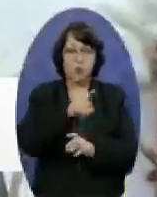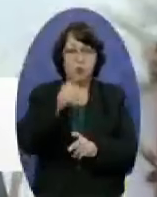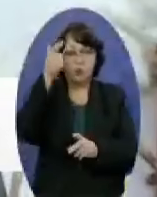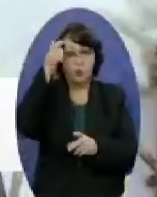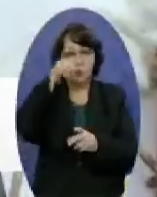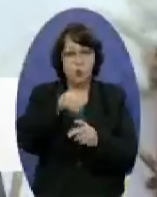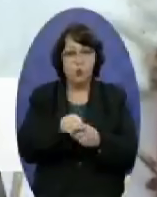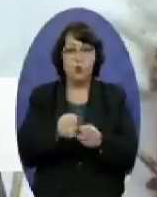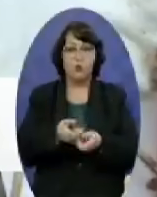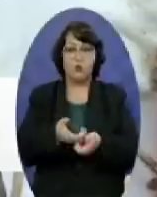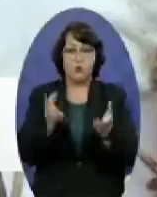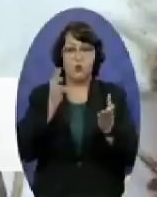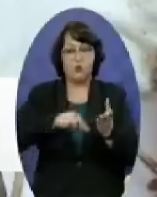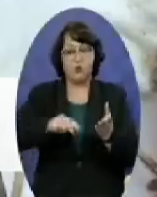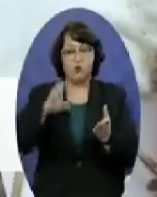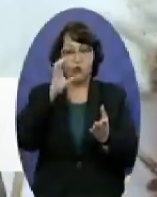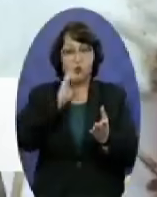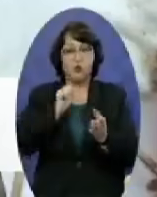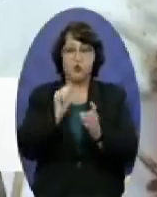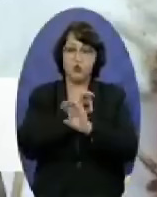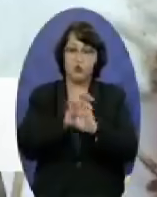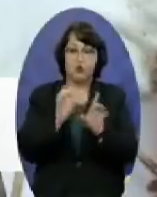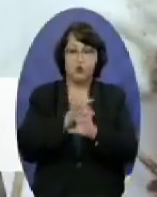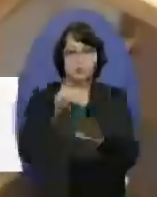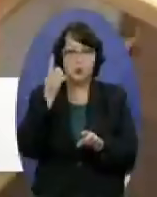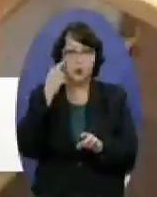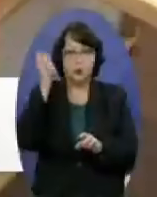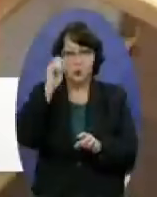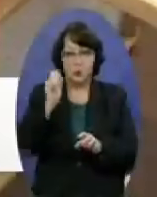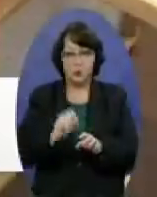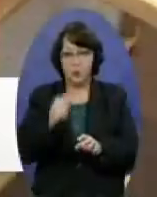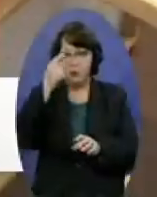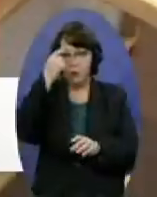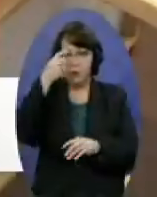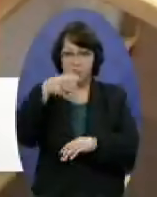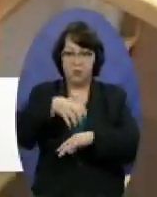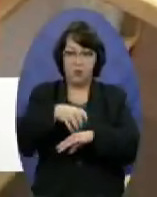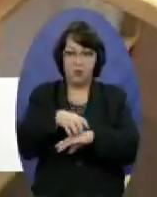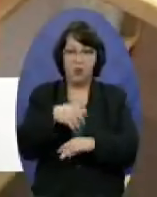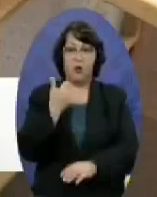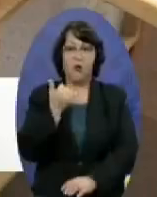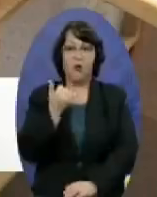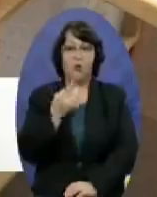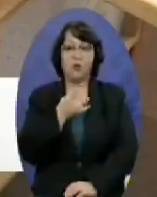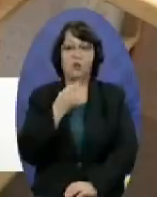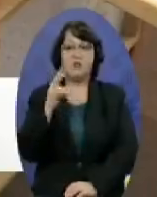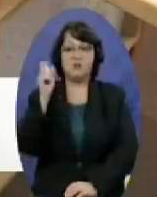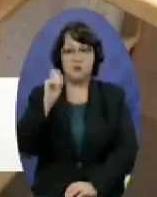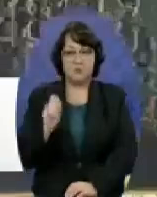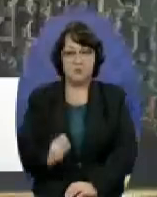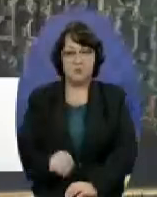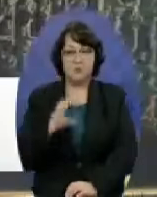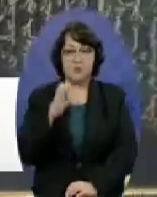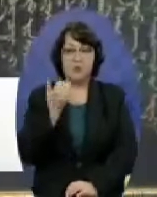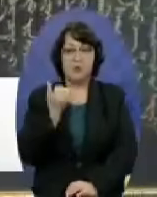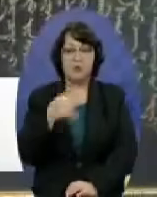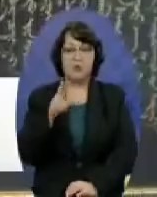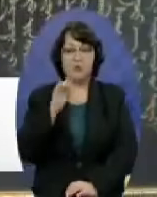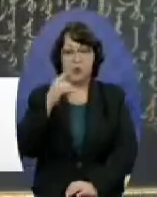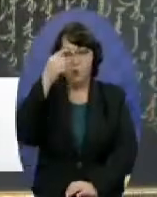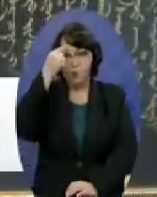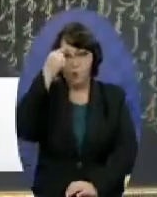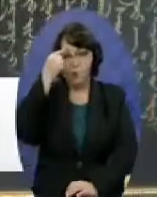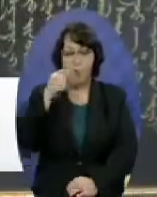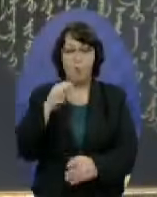олон сонирхолтой зохиомжт бүтээл ирүүлсэн байна. Өөрөөр хэлбэл Монгол гэр, ургийн бичиг, судар, модон сэлбэрийгч босоо Монгол